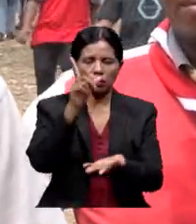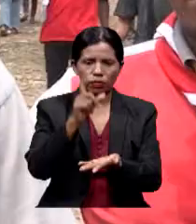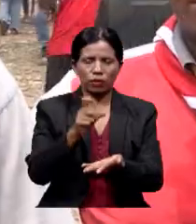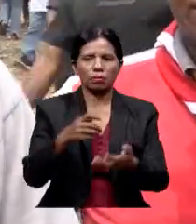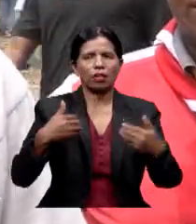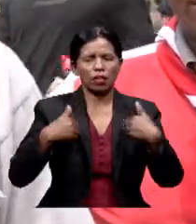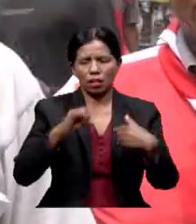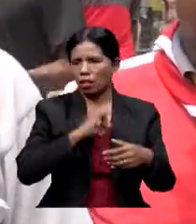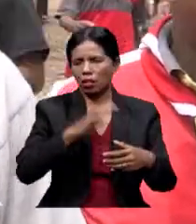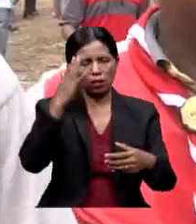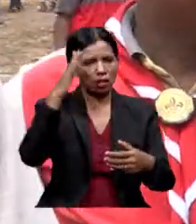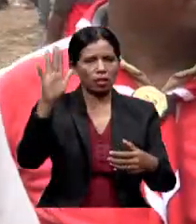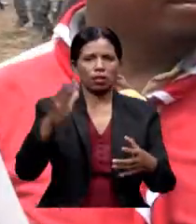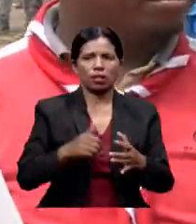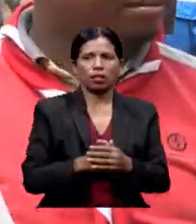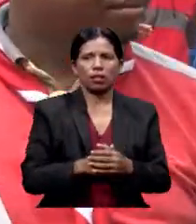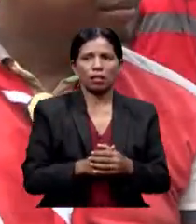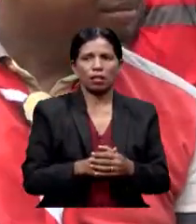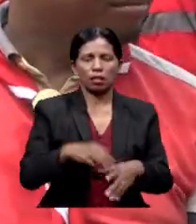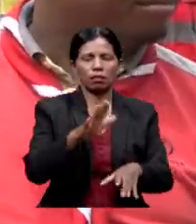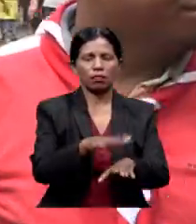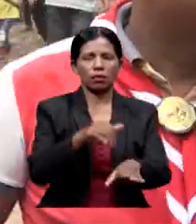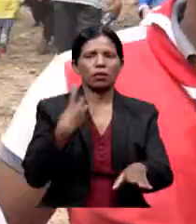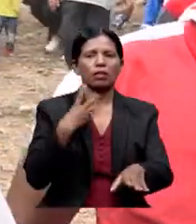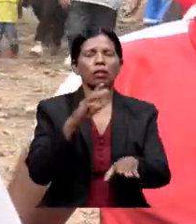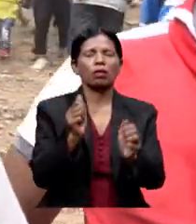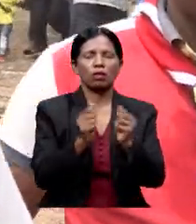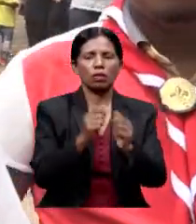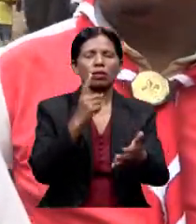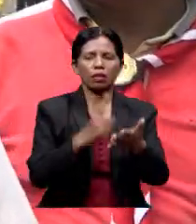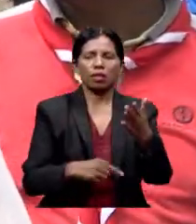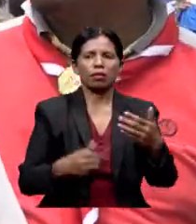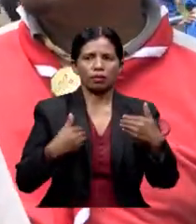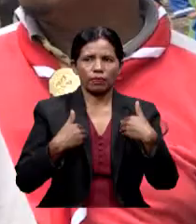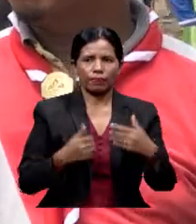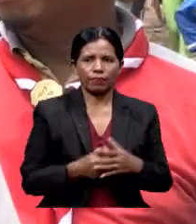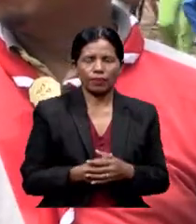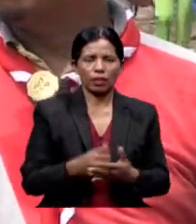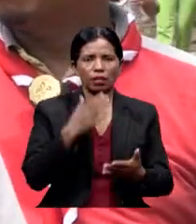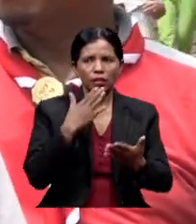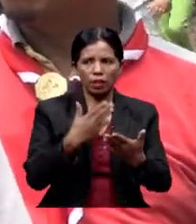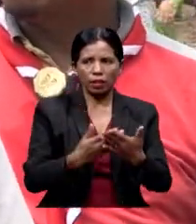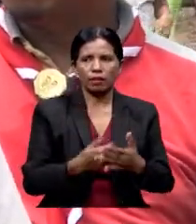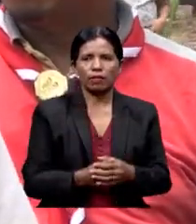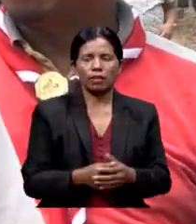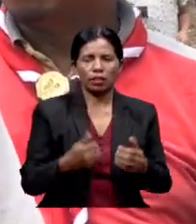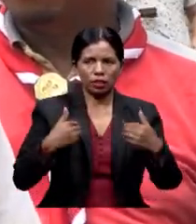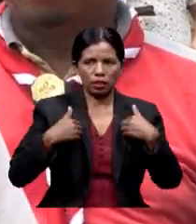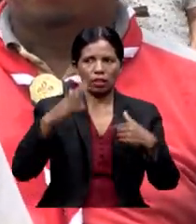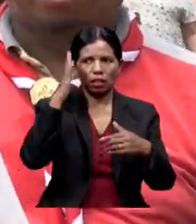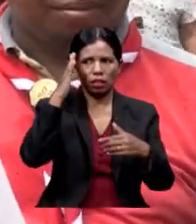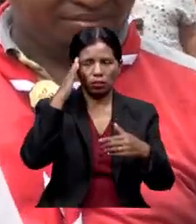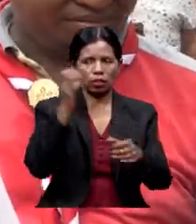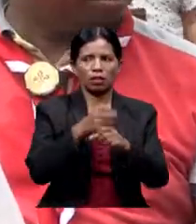iha. Aula hatene, abu nana fanun ita hosai da manera saida tan. Ida nene be dia kliu, iha nuin